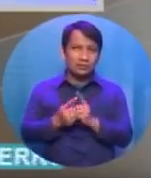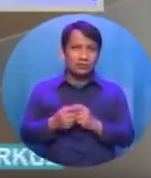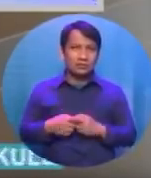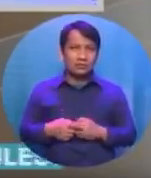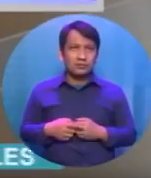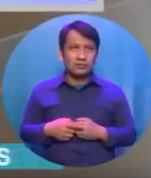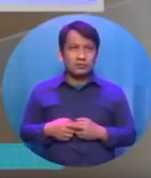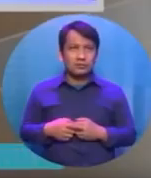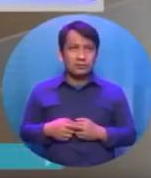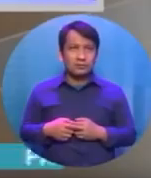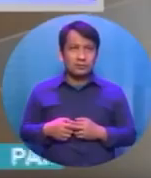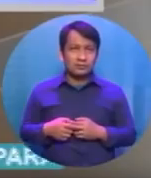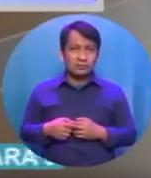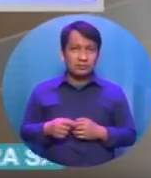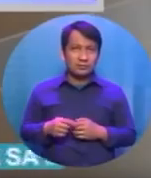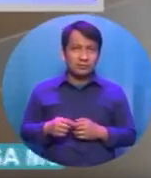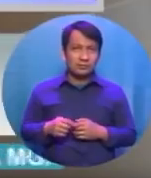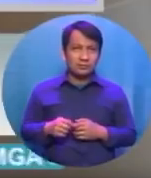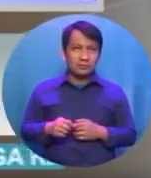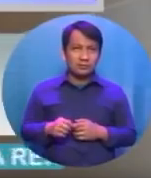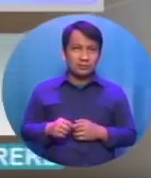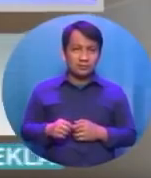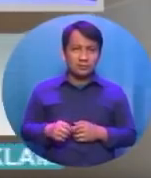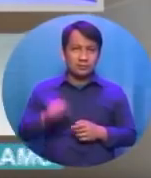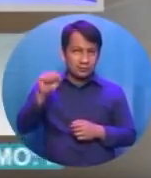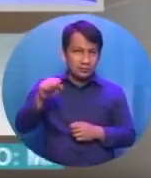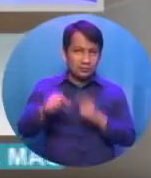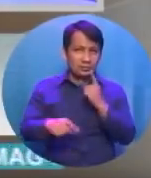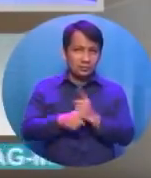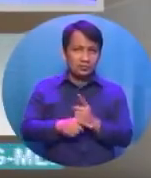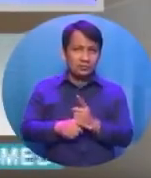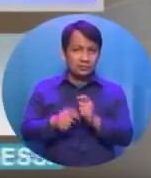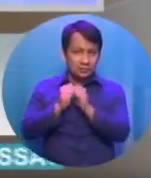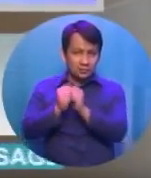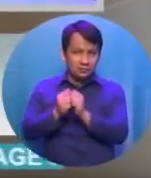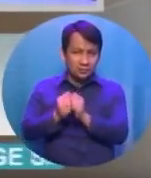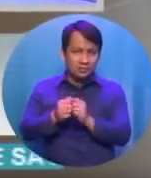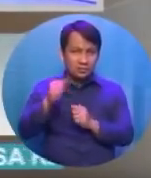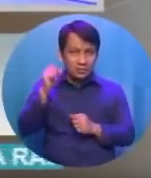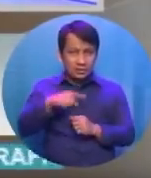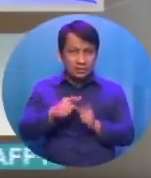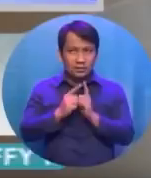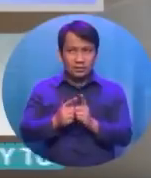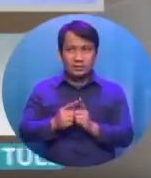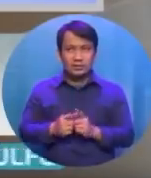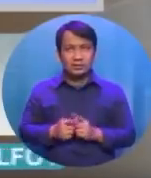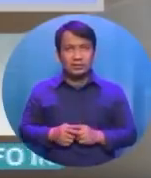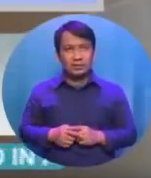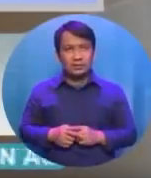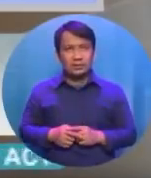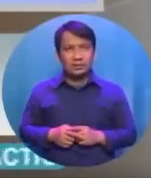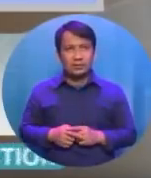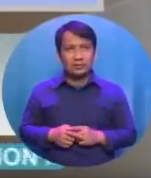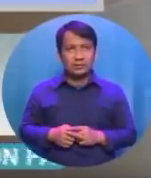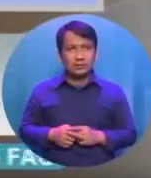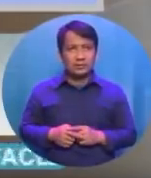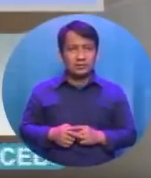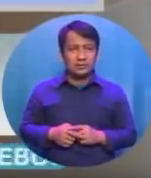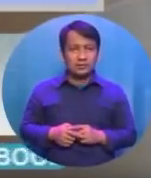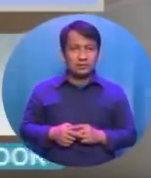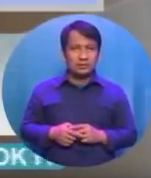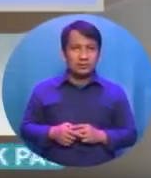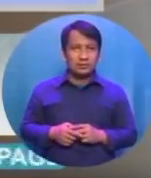dalawa. Sir, okay. Pwede po kasama ate ko? Of course. Why not? Sige. Pwede po. Hindi ako po yung nakita